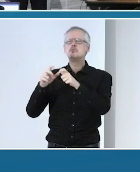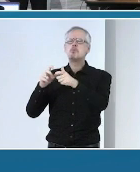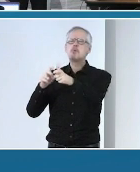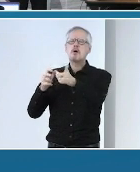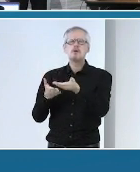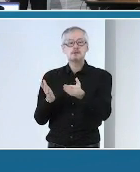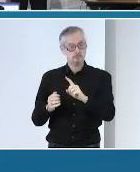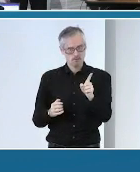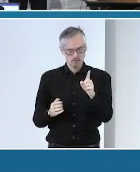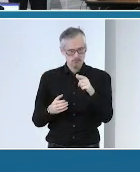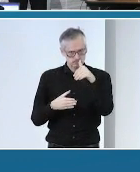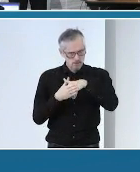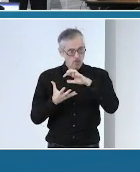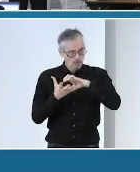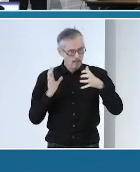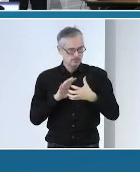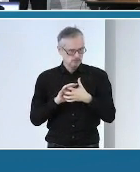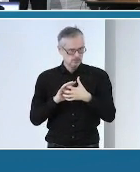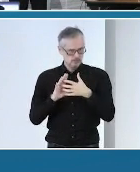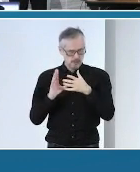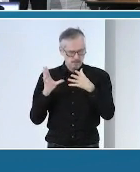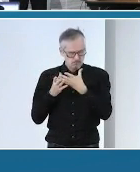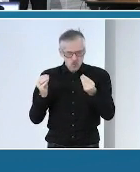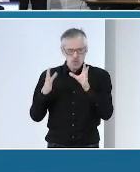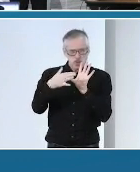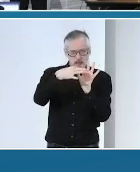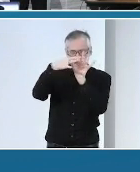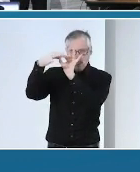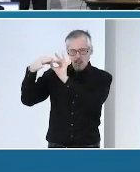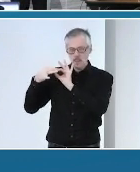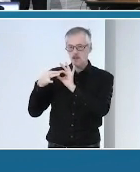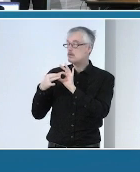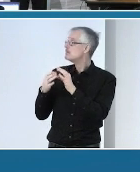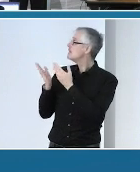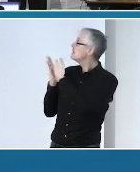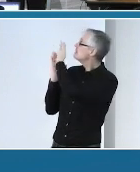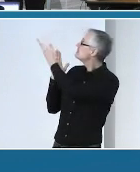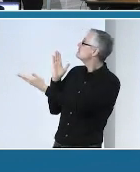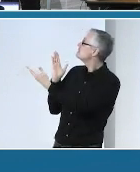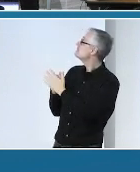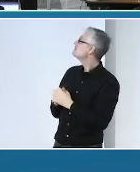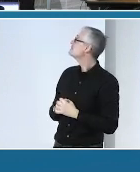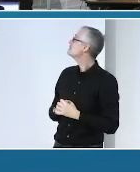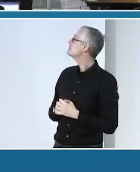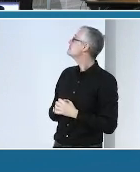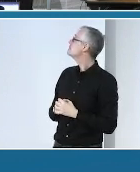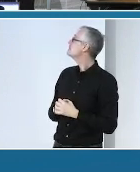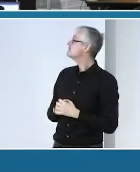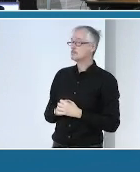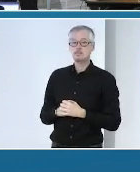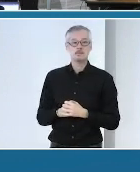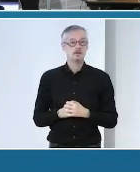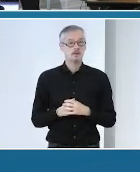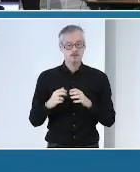système vestibulaire. Il faut vraiment en prendre conscience. C'est pour ça d'ailleurs que l'atteinte vestibulaire